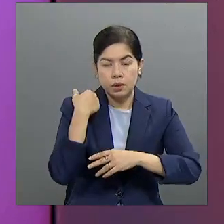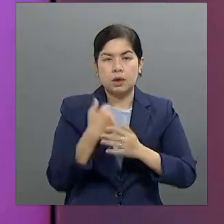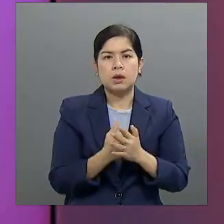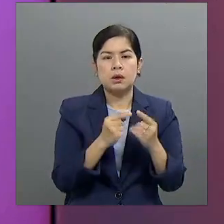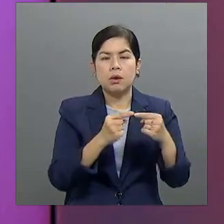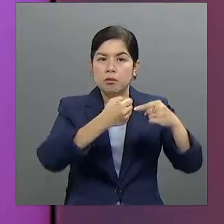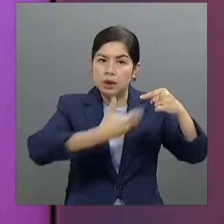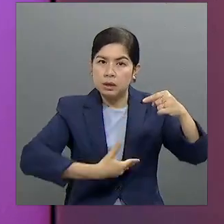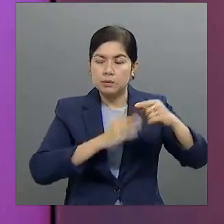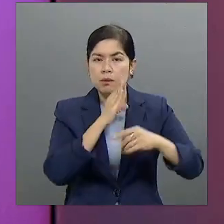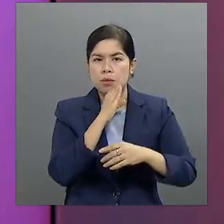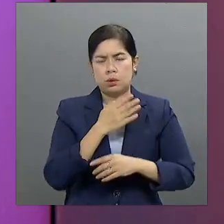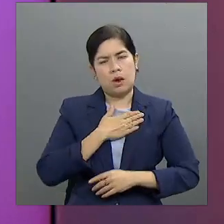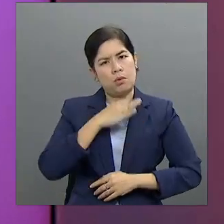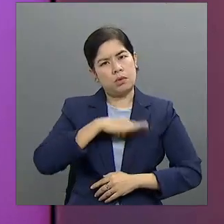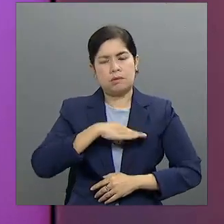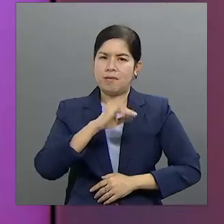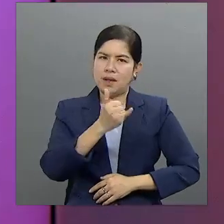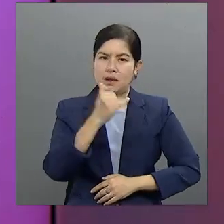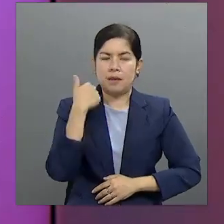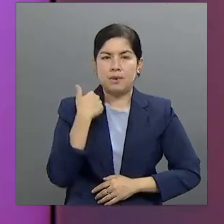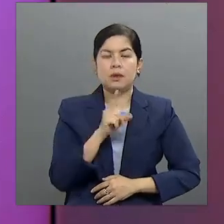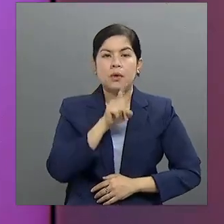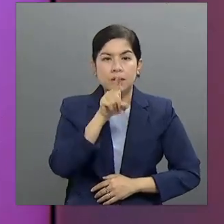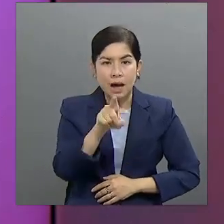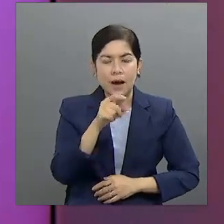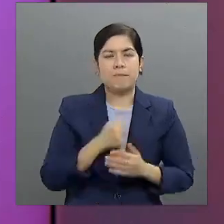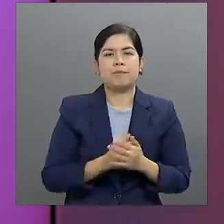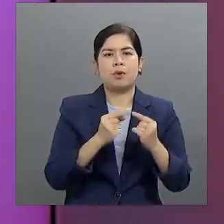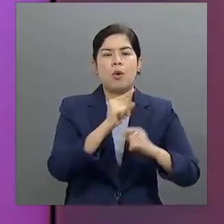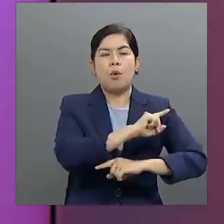นที่ไม่แน่ใจสามารถส่งมาได้ที่ทางรายการของเราเพื่อเป็นอีกหนึ่งช่องทางในการตรวจสอบนะครับ